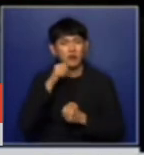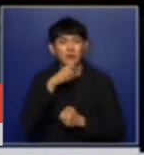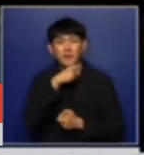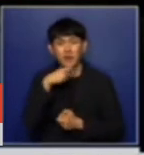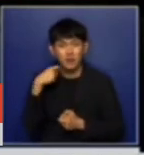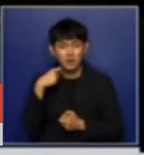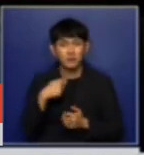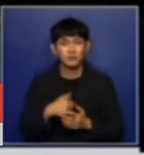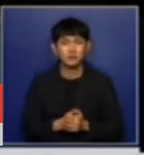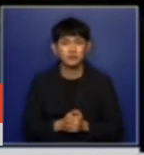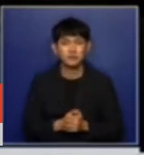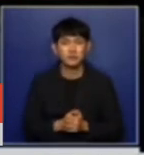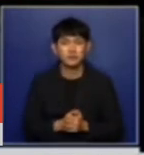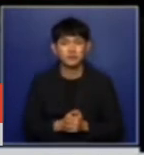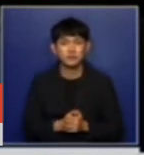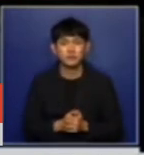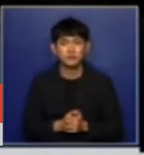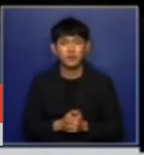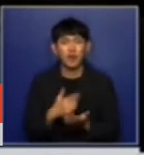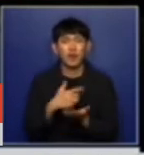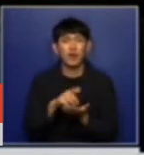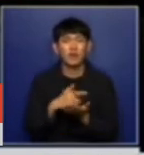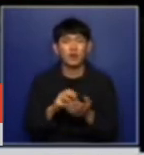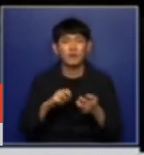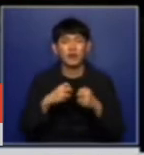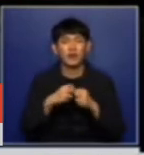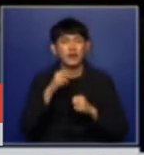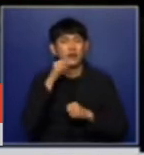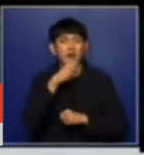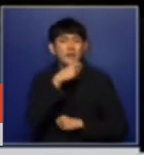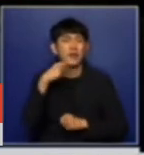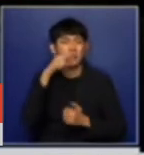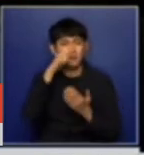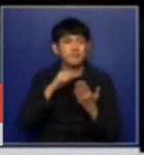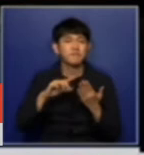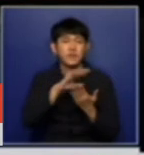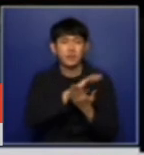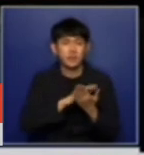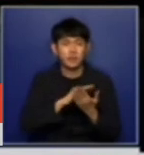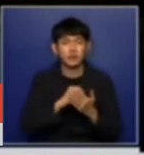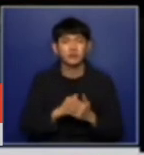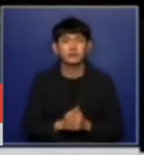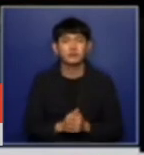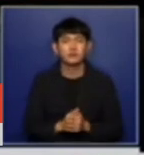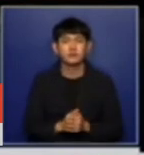นี่คือรายงานสถานการณ์ภัยแล้งของประเทศเรา